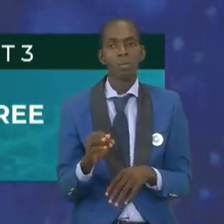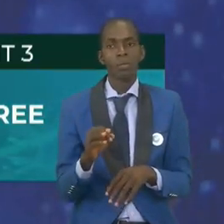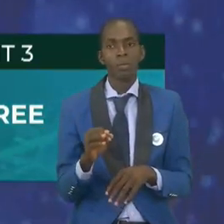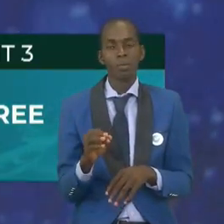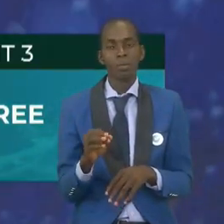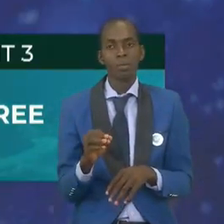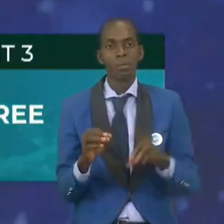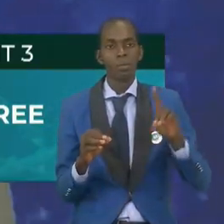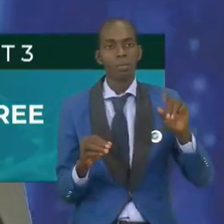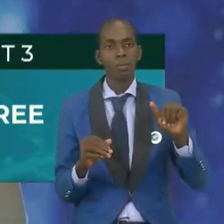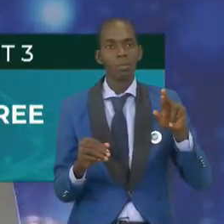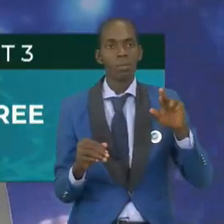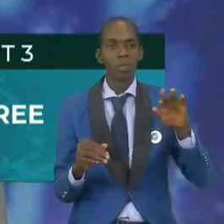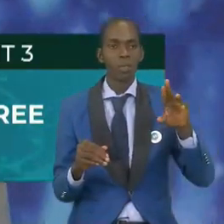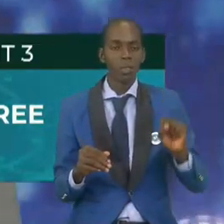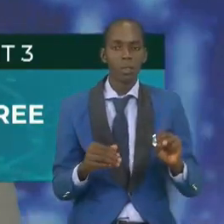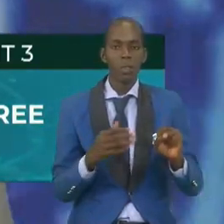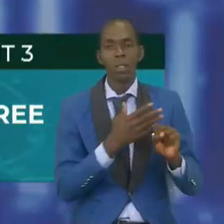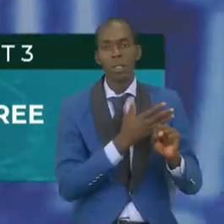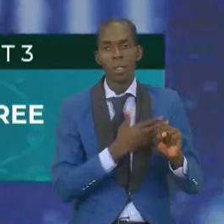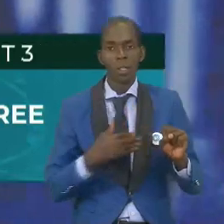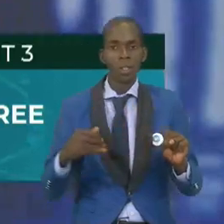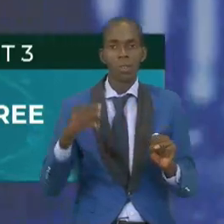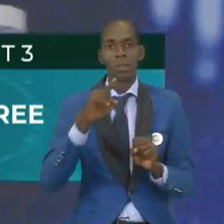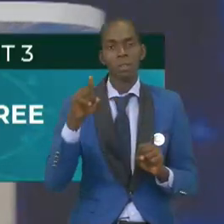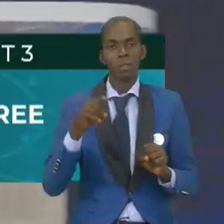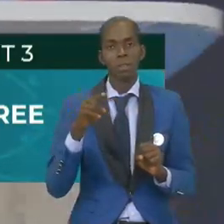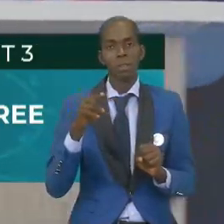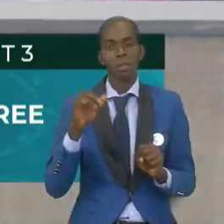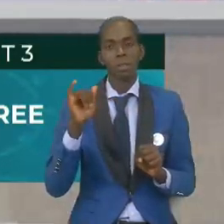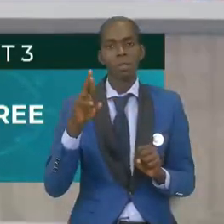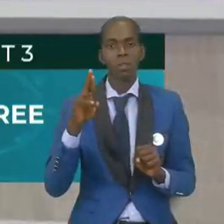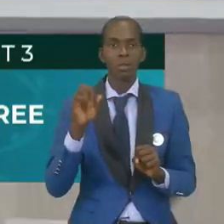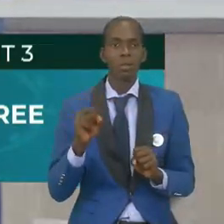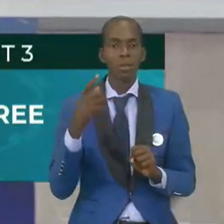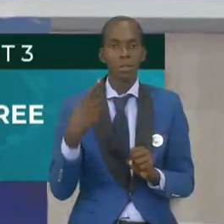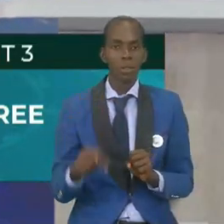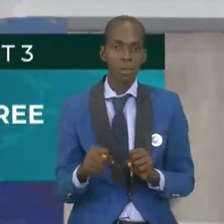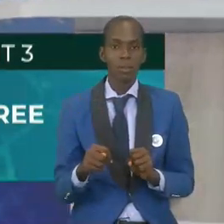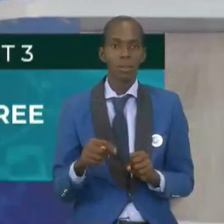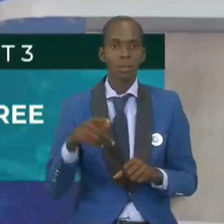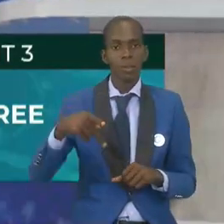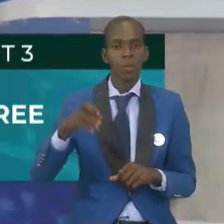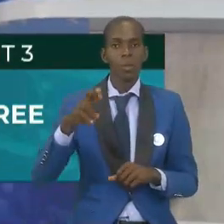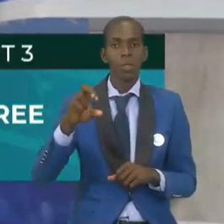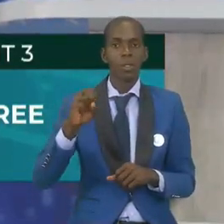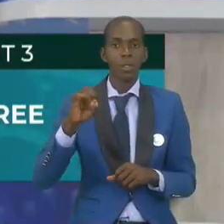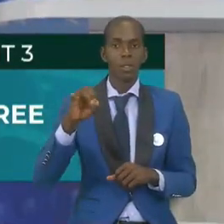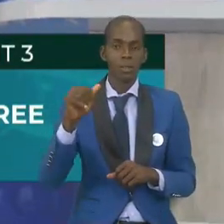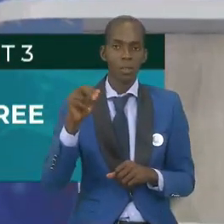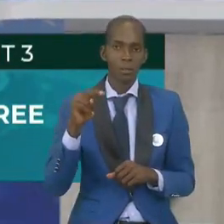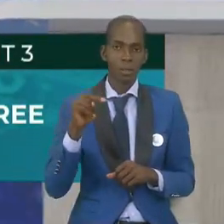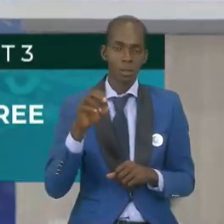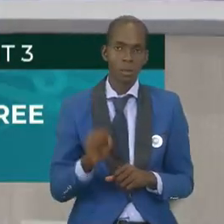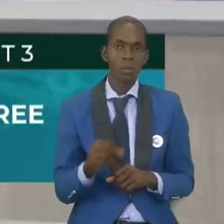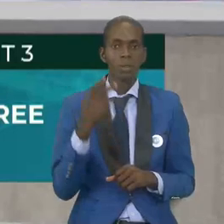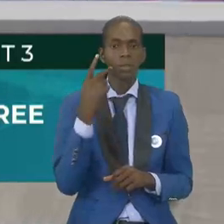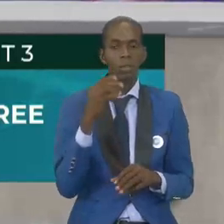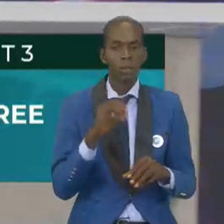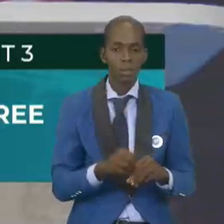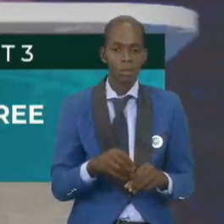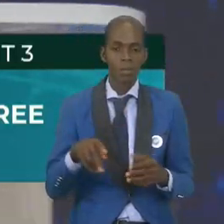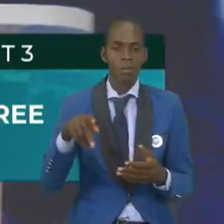prospéré sous le règne. Daniel prospéra sous le règne de Darius et sous le règne de Cyrus le Perse. Dieu sera avec